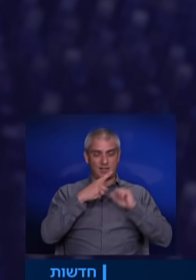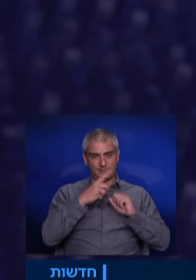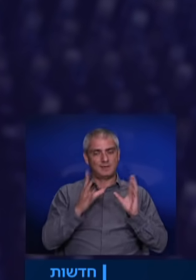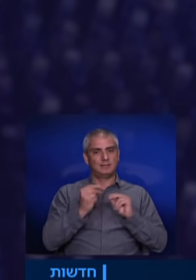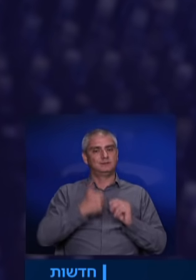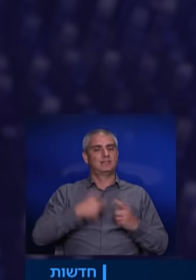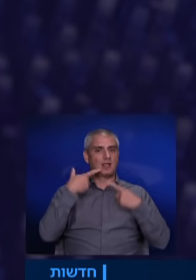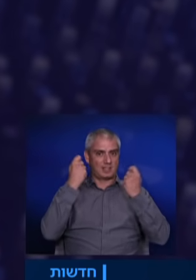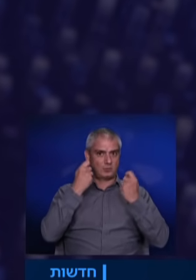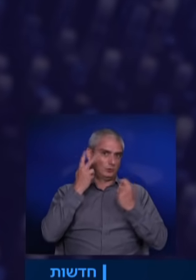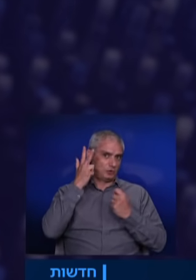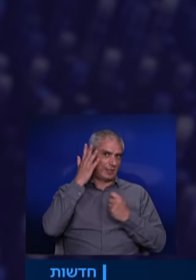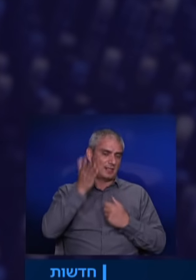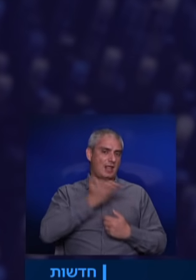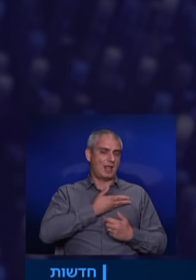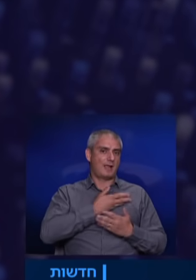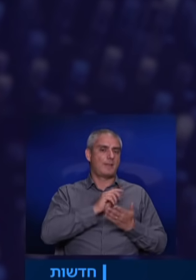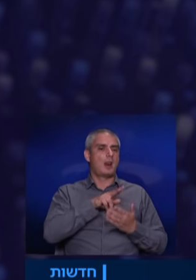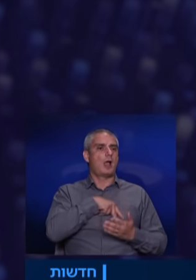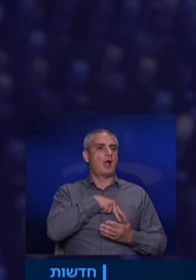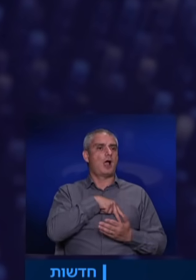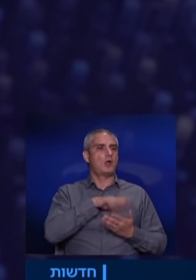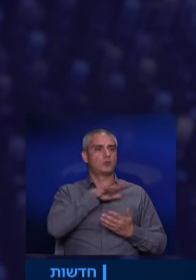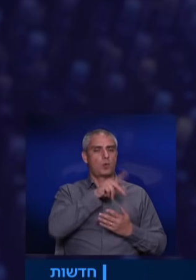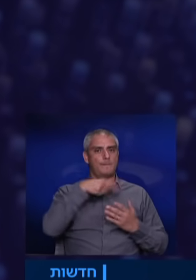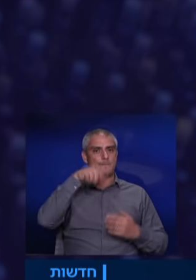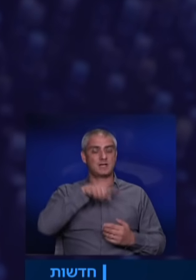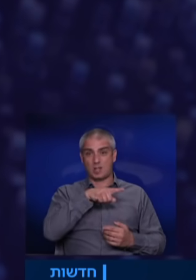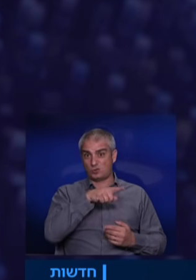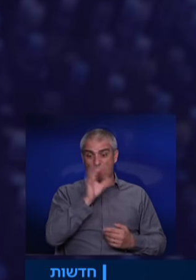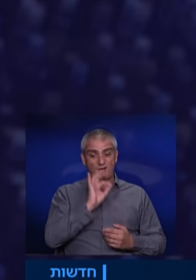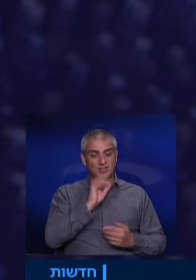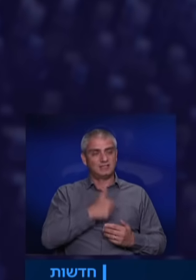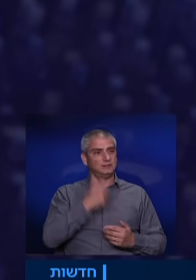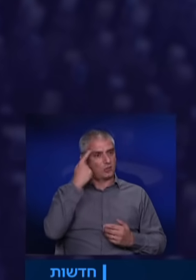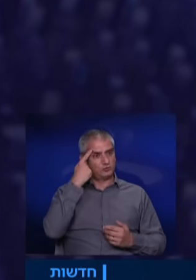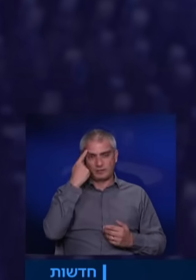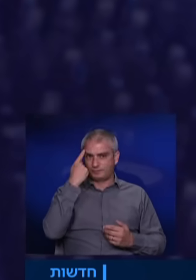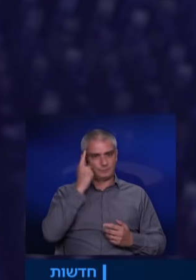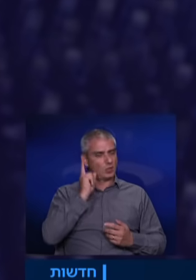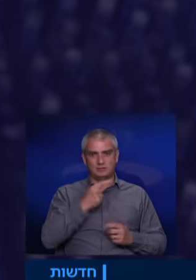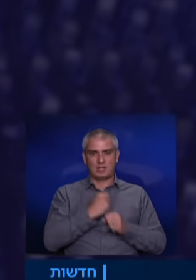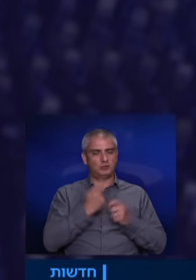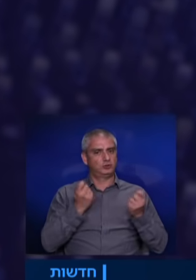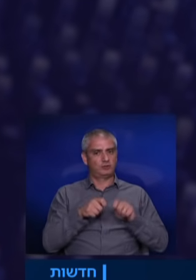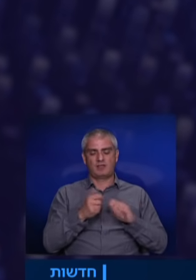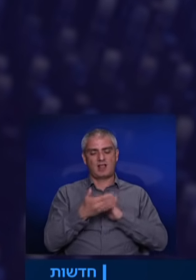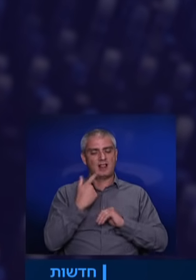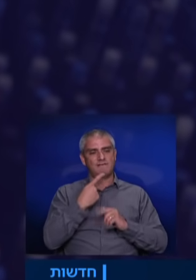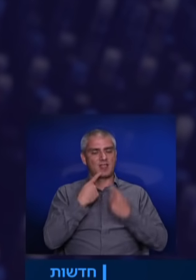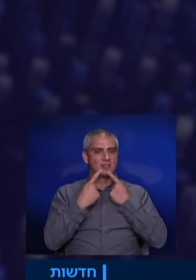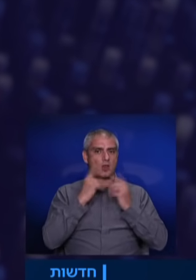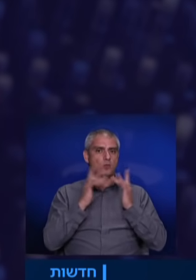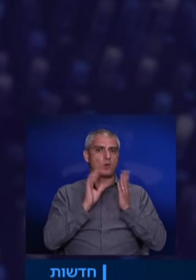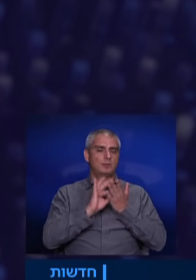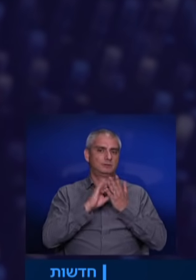שרת החינוך שעתידה לקבל למשרדה את האחריות לתחום בינואר. למרות זאת, השרה סבורה כי לא נכון לקיים שביתה בטרם מוצע הדיאלוג מול משרד